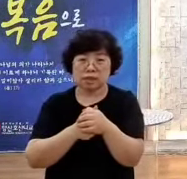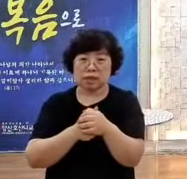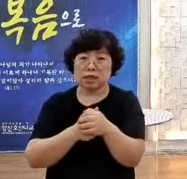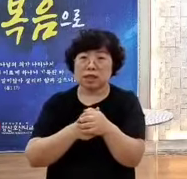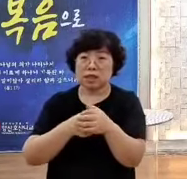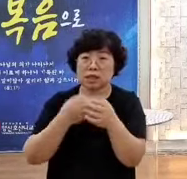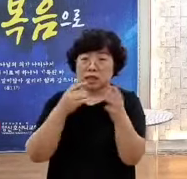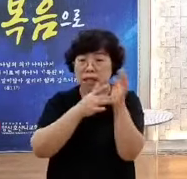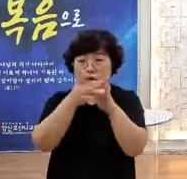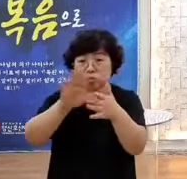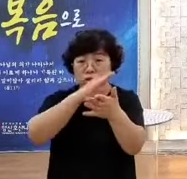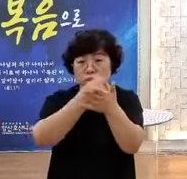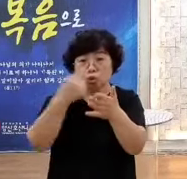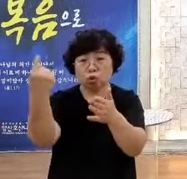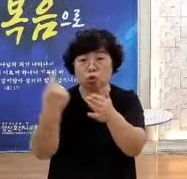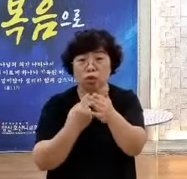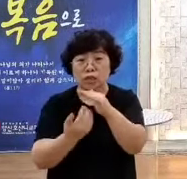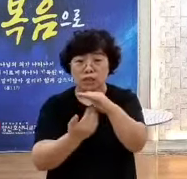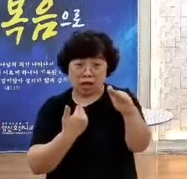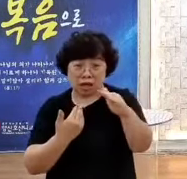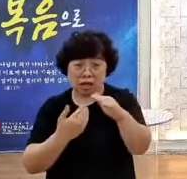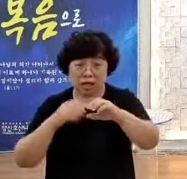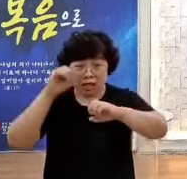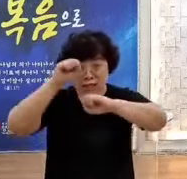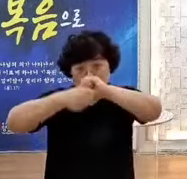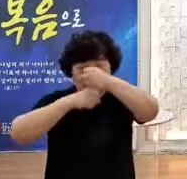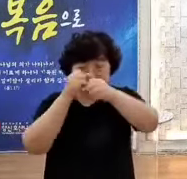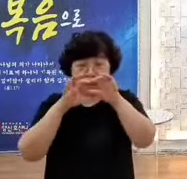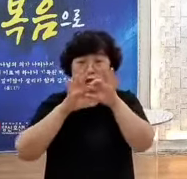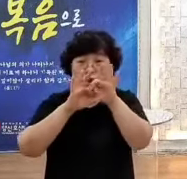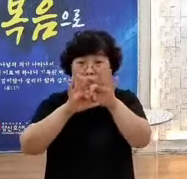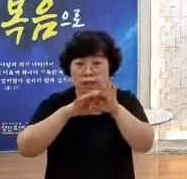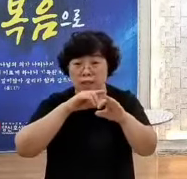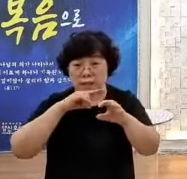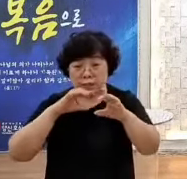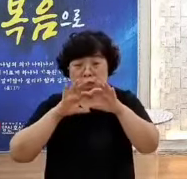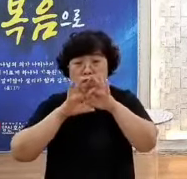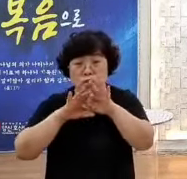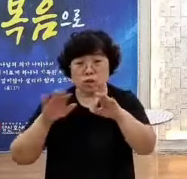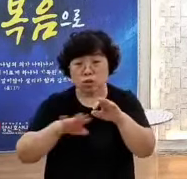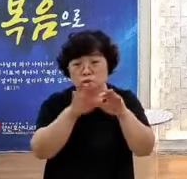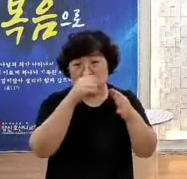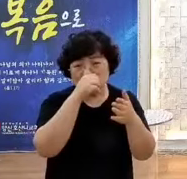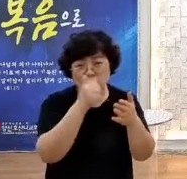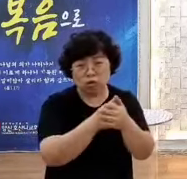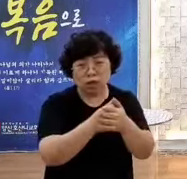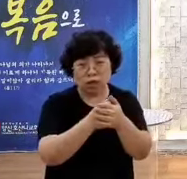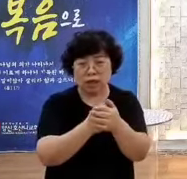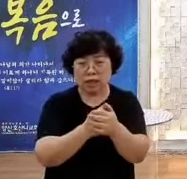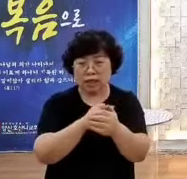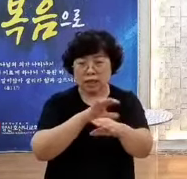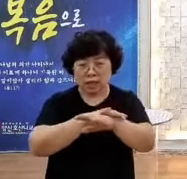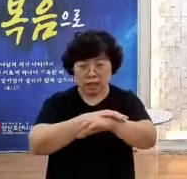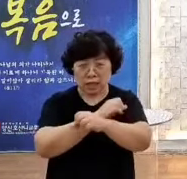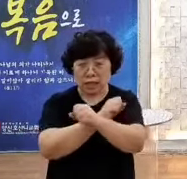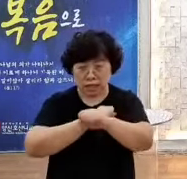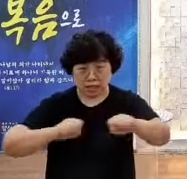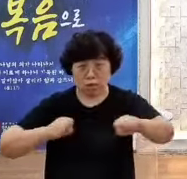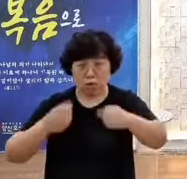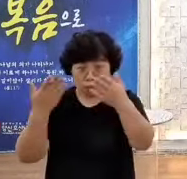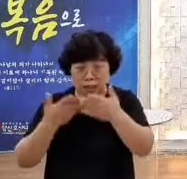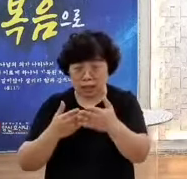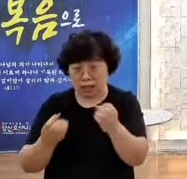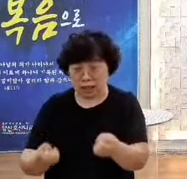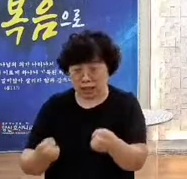그 불완전한 제사로 짐승 가지고도 그 피 흘려 가지고 우리의 죄를 사하면서 주님이 하나님께서 그렇게 인정해 주시면서